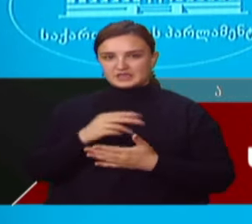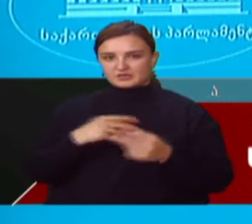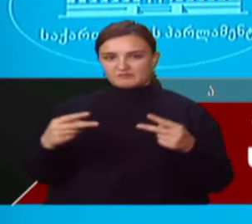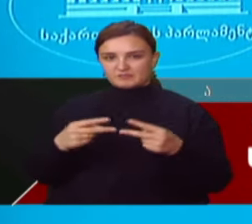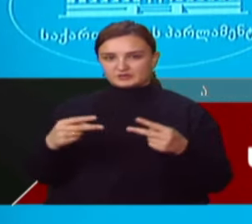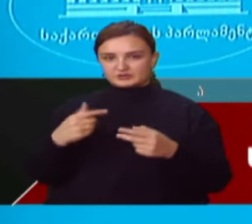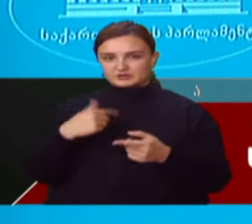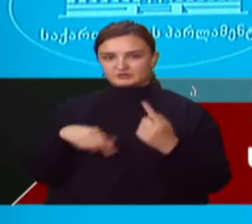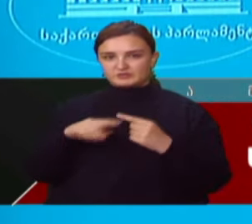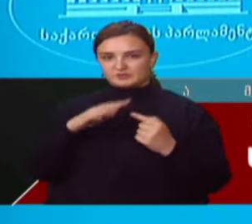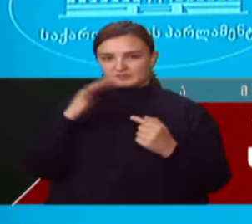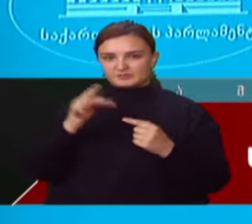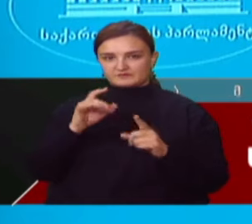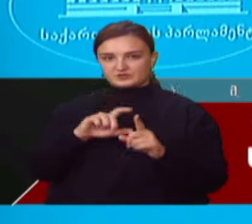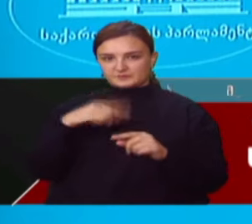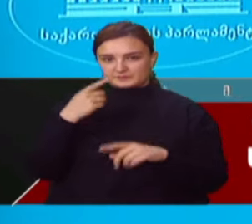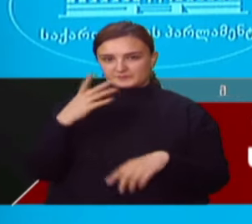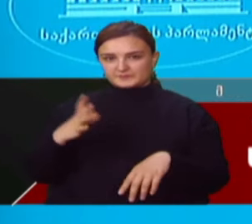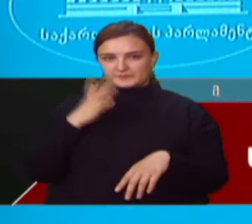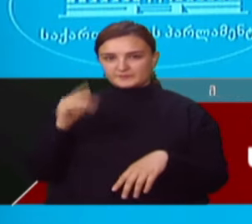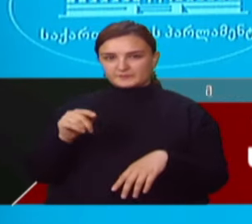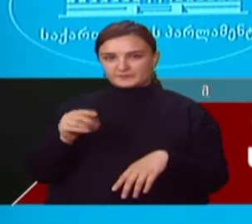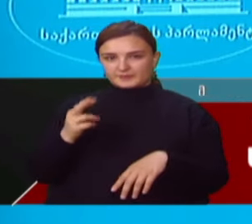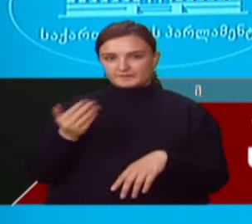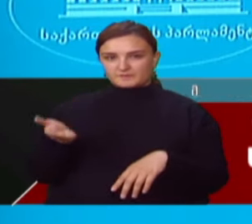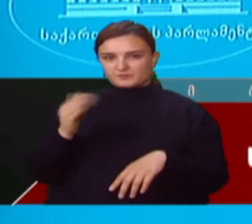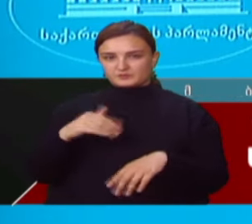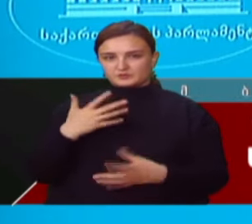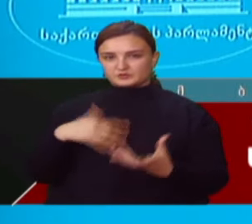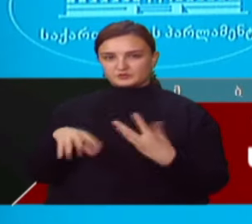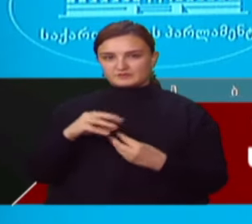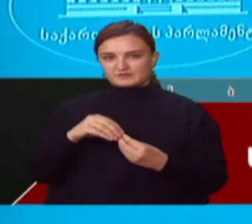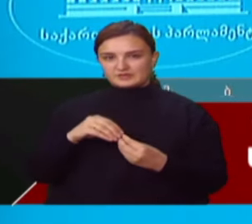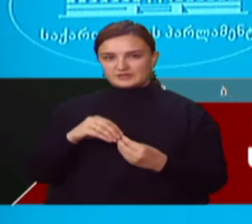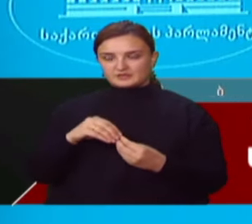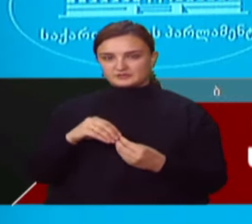პარტნიორები. ჩვენ არაერთხელ გვითხოვს ეს და მოდით ჩვენ ყველა